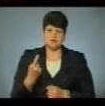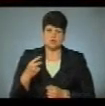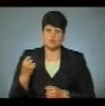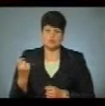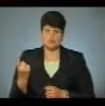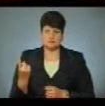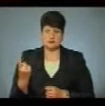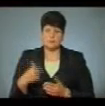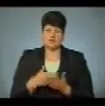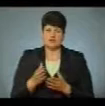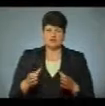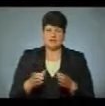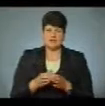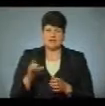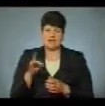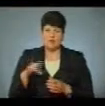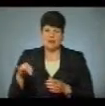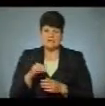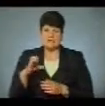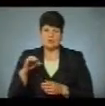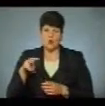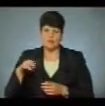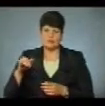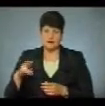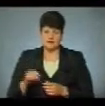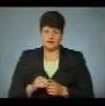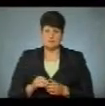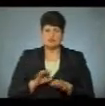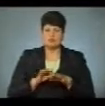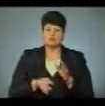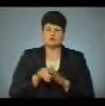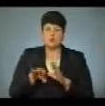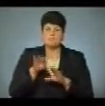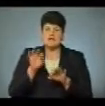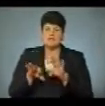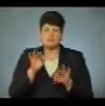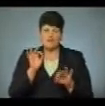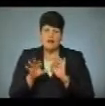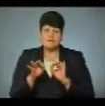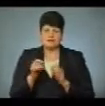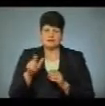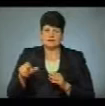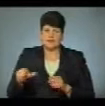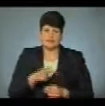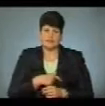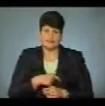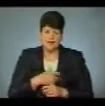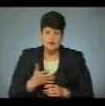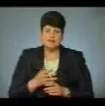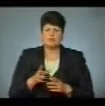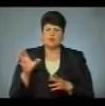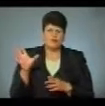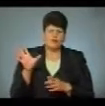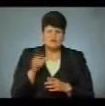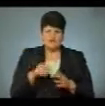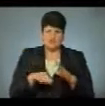20.35 і 21.11. Політична партія «Європейська солідарність». Проводили спочатку жеребкування кандидатів. Значить, жеребкування ми проводили всіх кандидатів по всіх